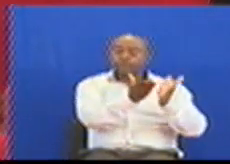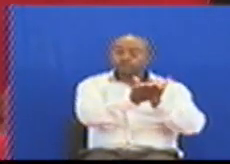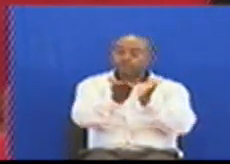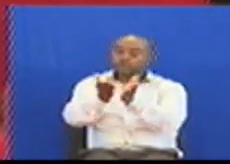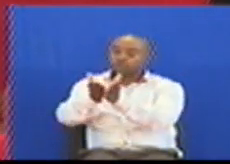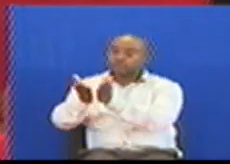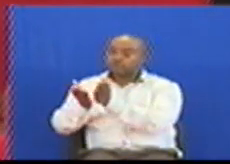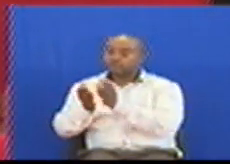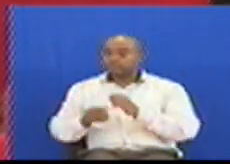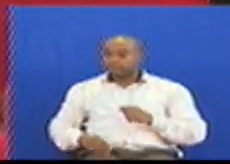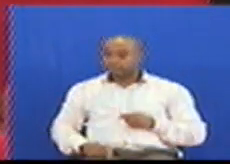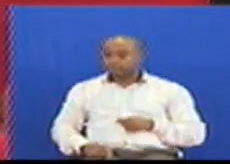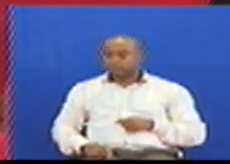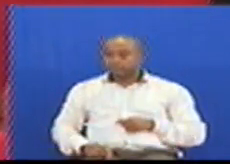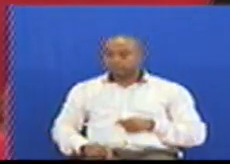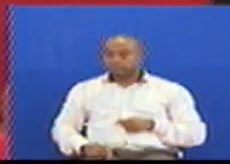serikali